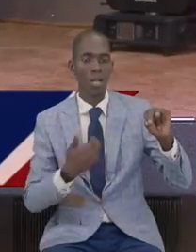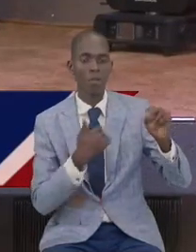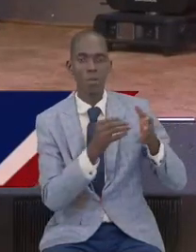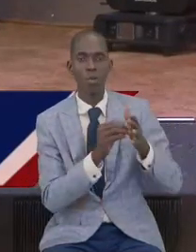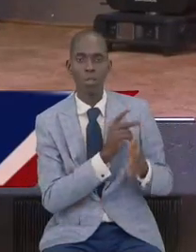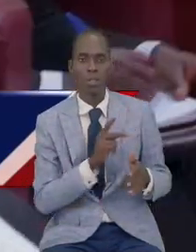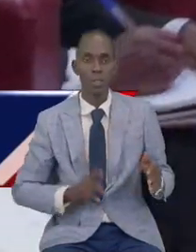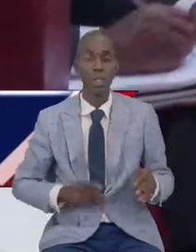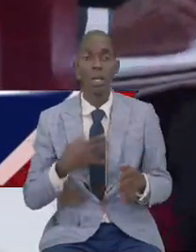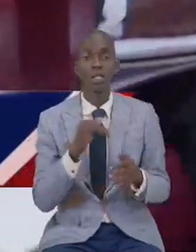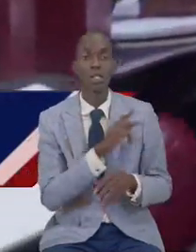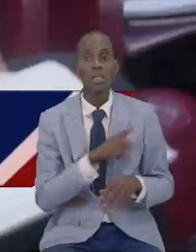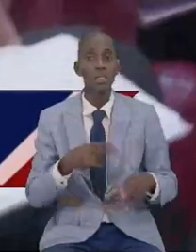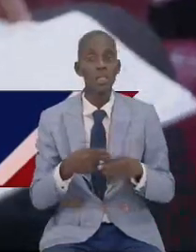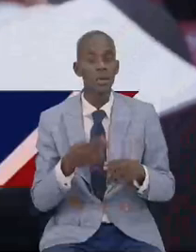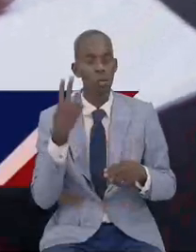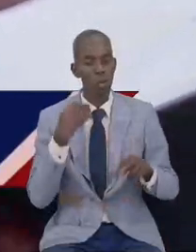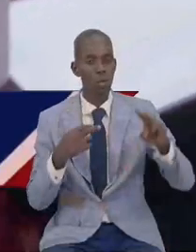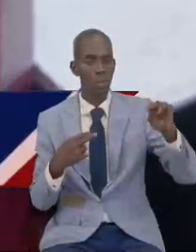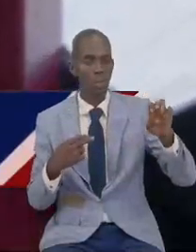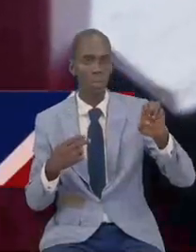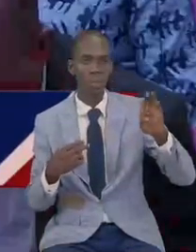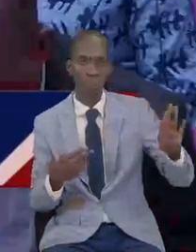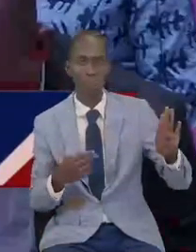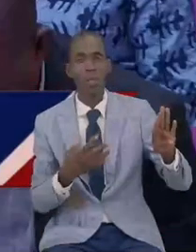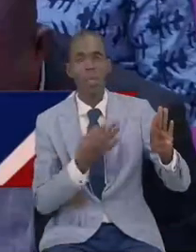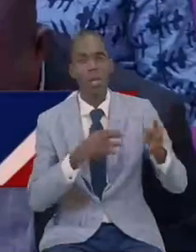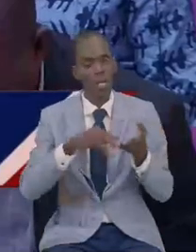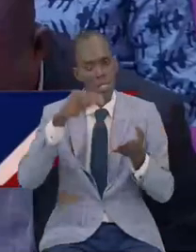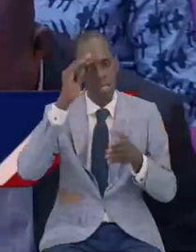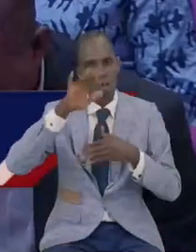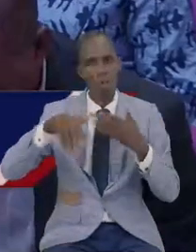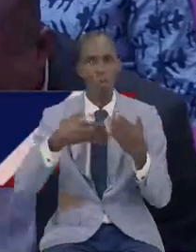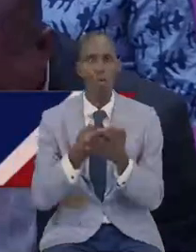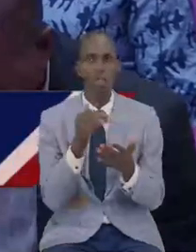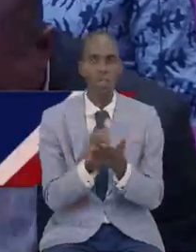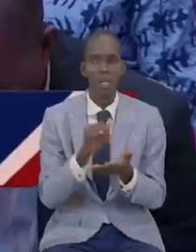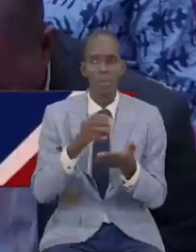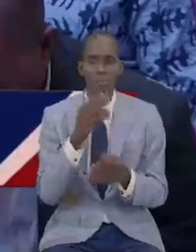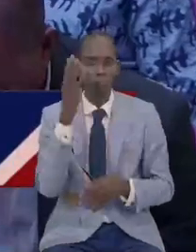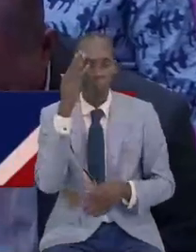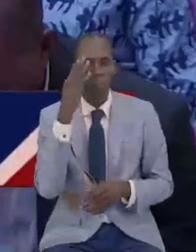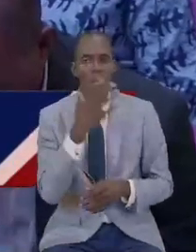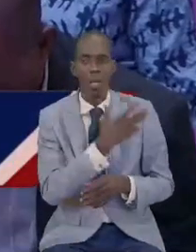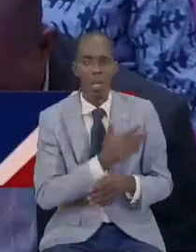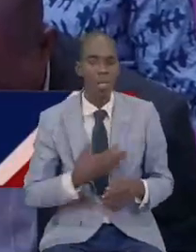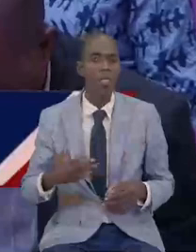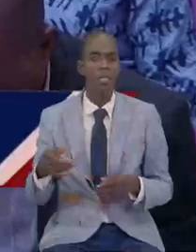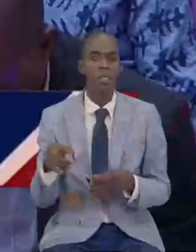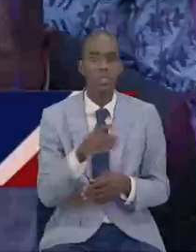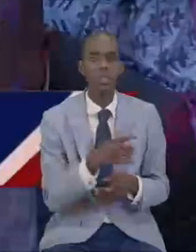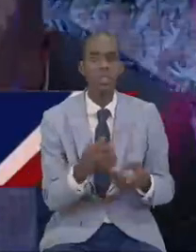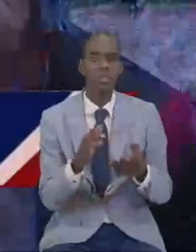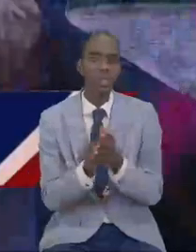son roi, Babylone et Nebuchadnezzar étaient le roi, et ils ont appris tout cela, ils étaient meilleurs